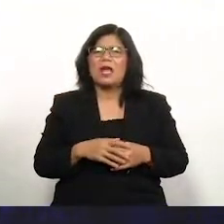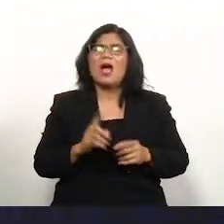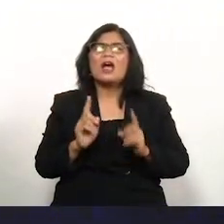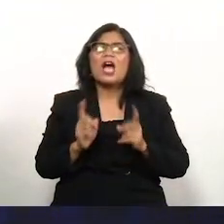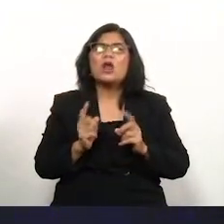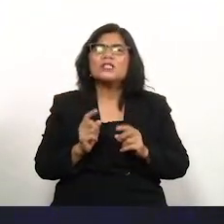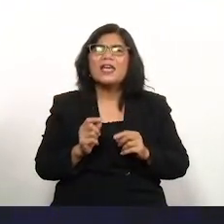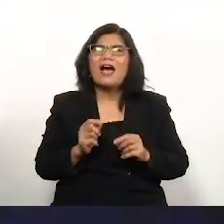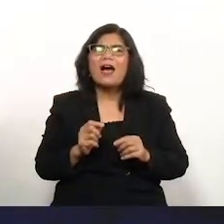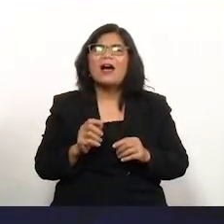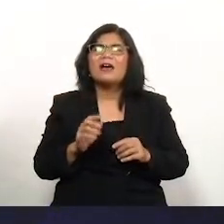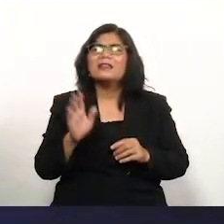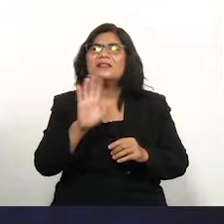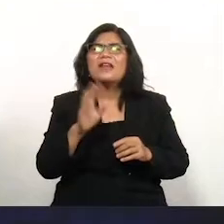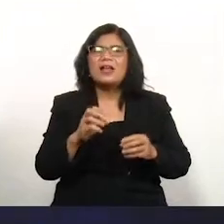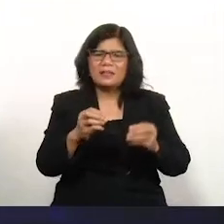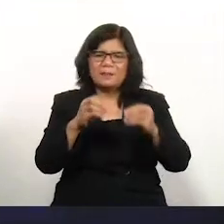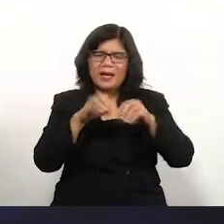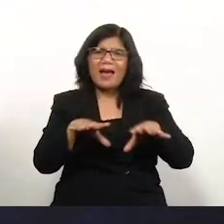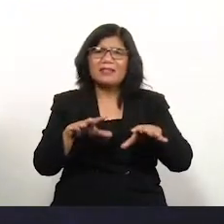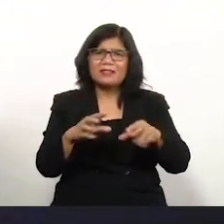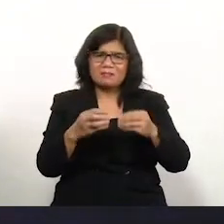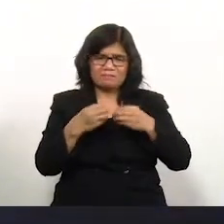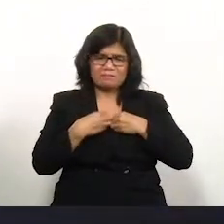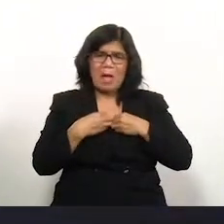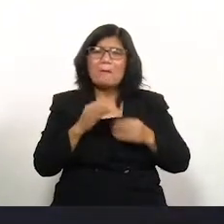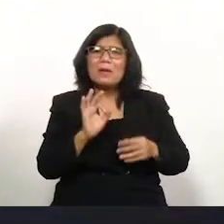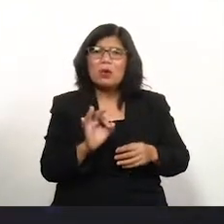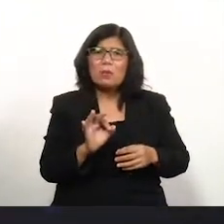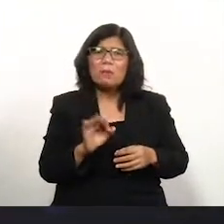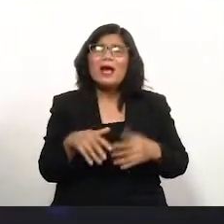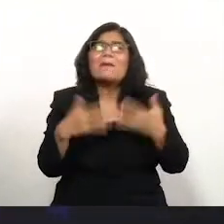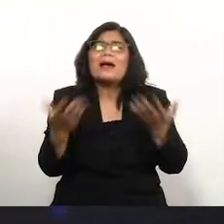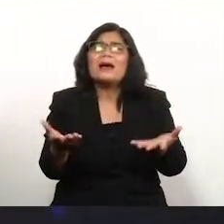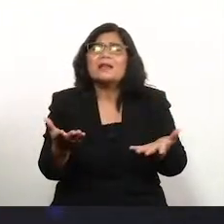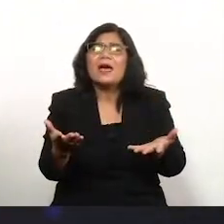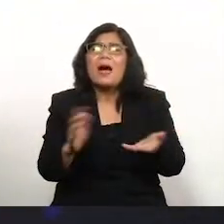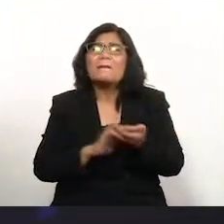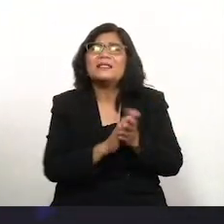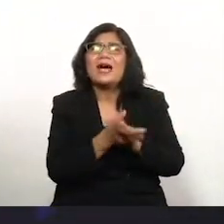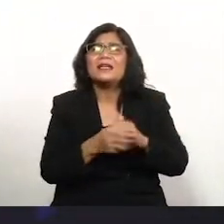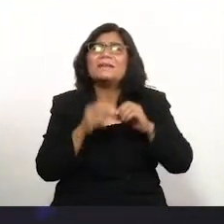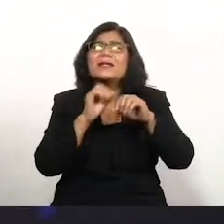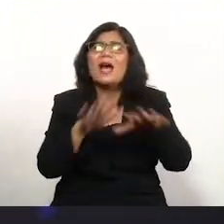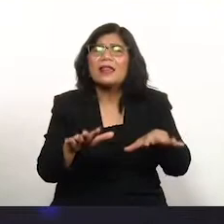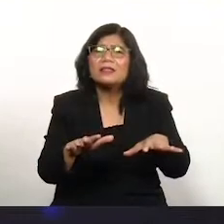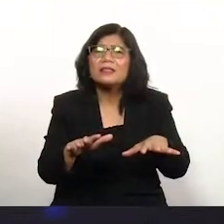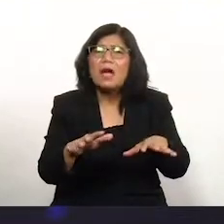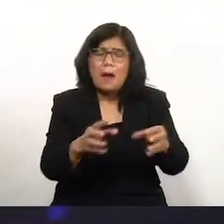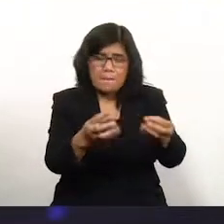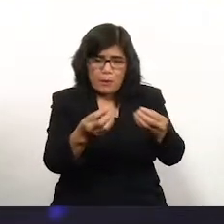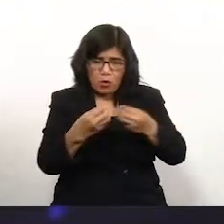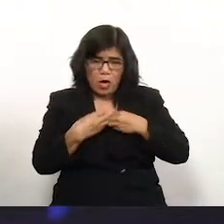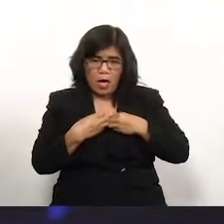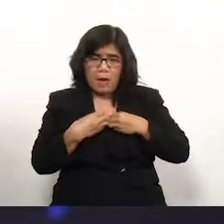Halo Bagaimana saya bisa menjadi berkah Hai seharga Vlog mengerti bom memperoleh berkat bukan